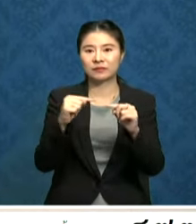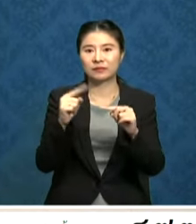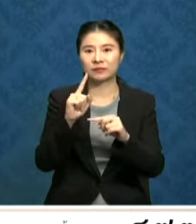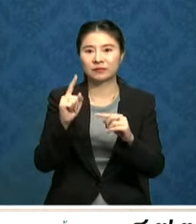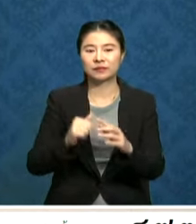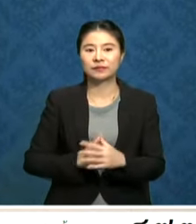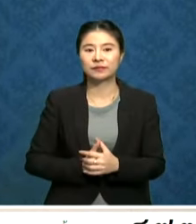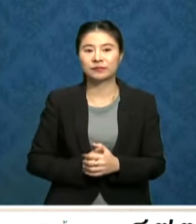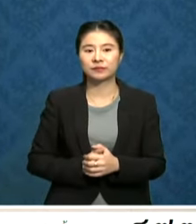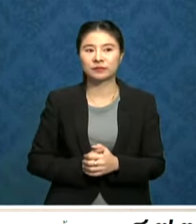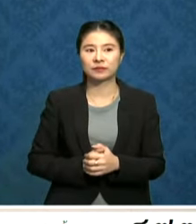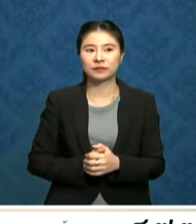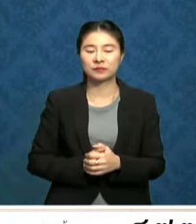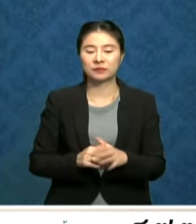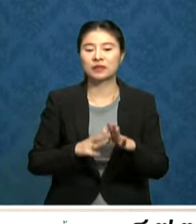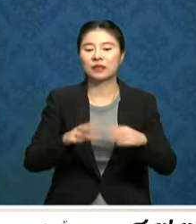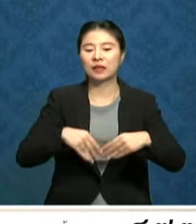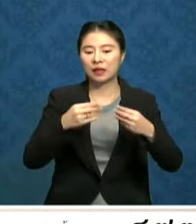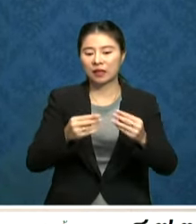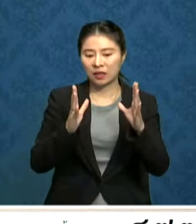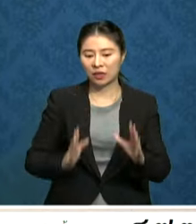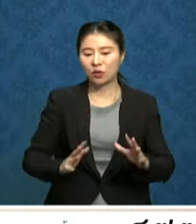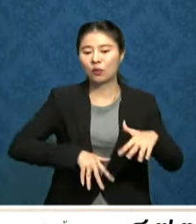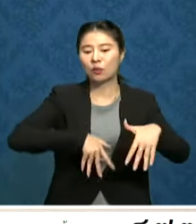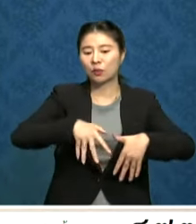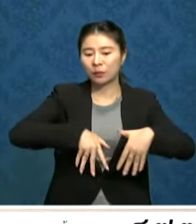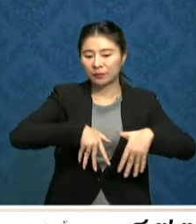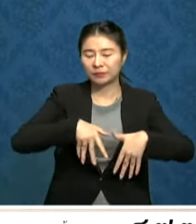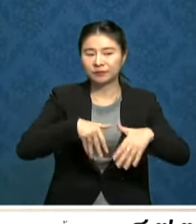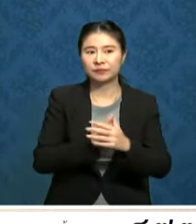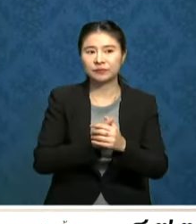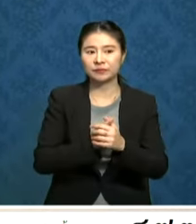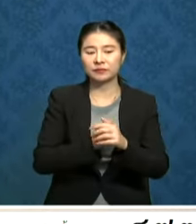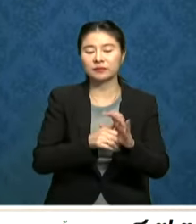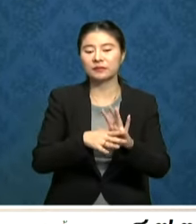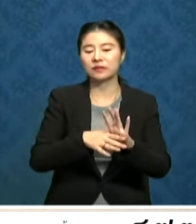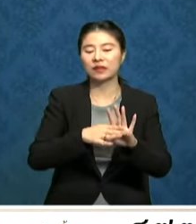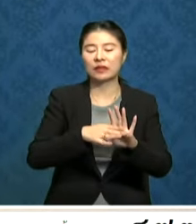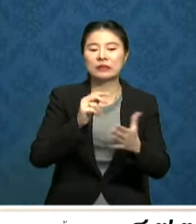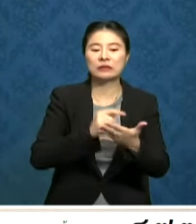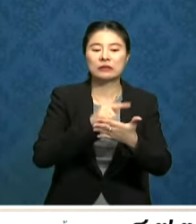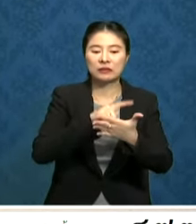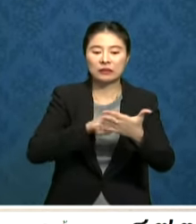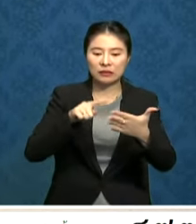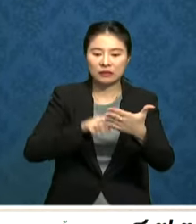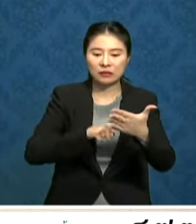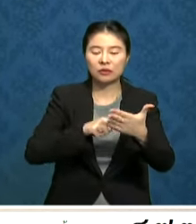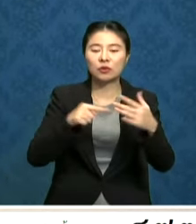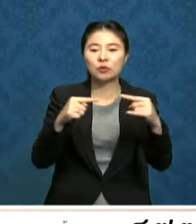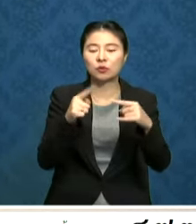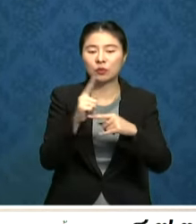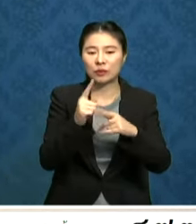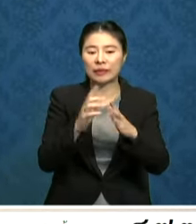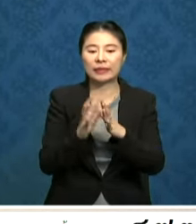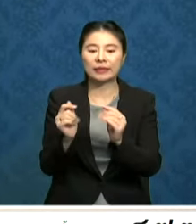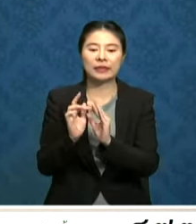ข้อเสนอที่หนึ่งที่เห็นตรงกันครับคือการปลดล็อกให้ประชาชนนั้นสามารถเข้าชื่อผ่านช่องทางออนไลน์ได้เพื่อรวบรวม 50,000 รายชื่อในการเสนอคำถ